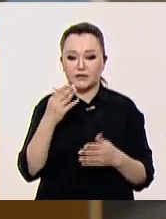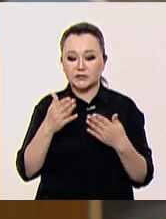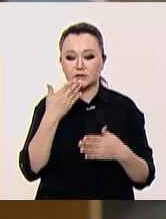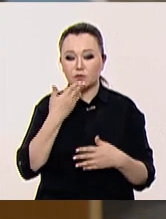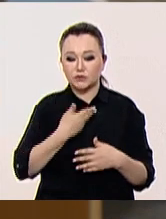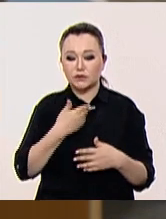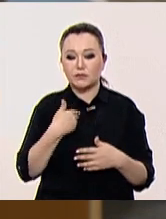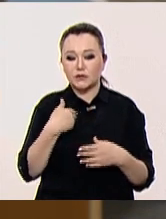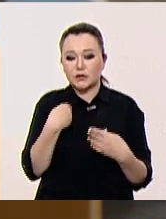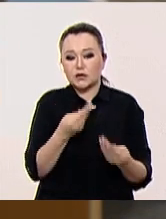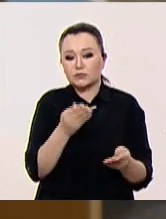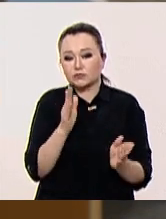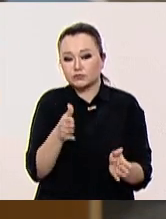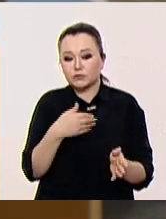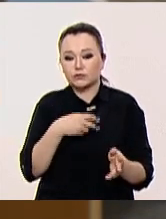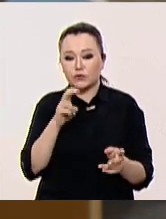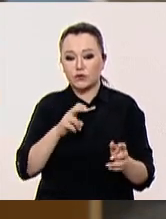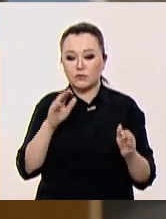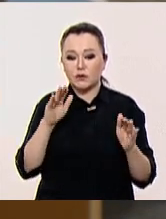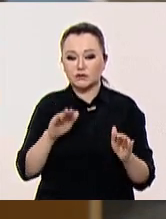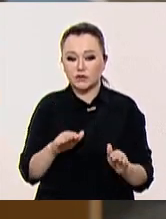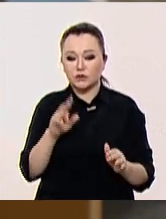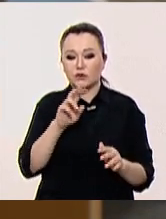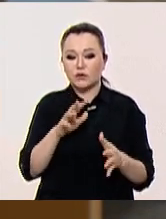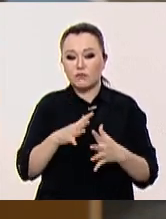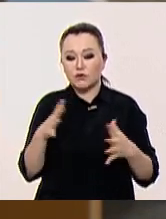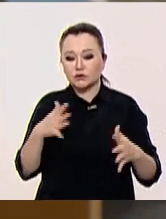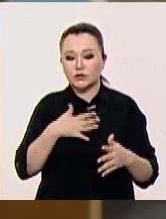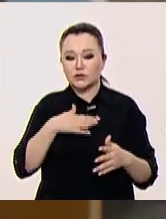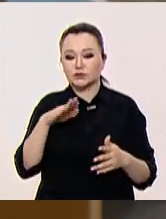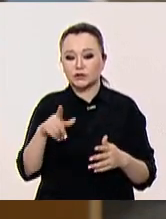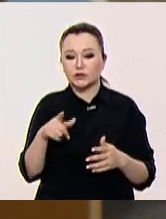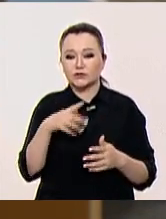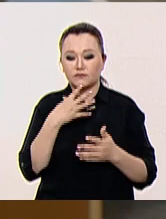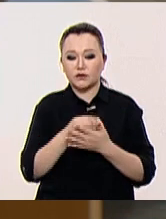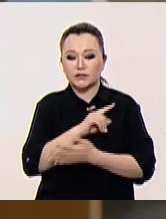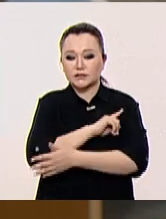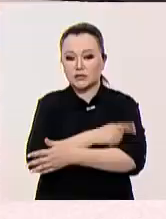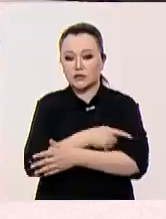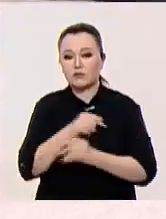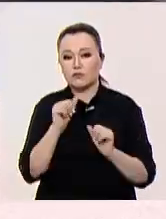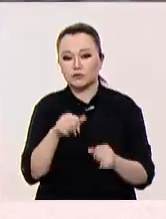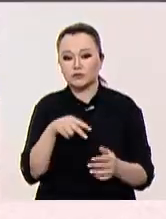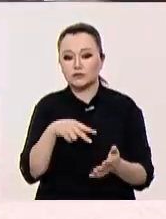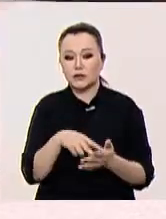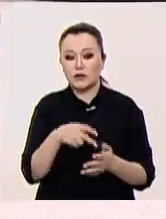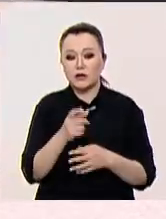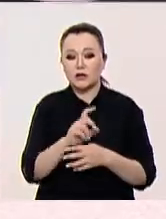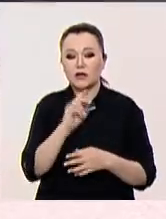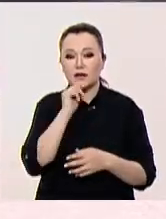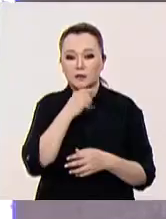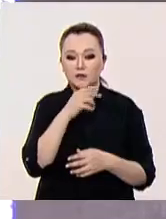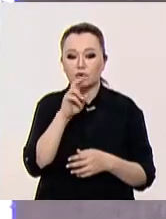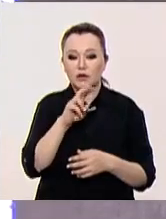біз беруіміз мүмкін. Онда бізде доллар түседі. Доллар көбейгеннен кейін біздің теңгемізді өзінің қуаттануына болады. Экономист доллардың